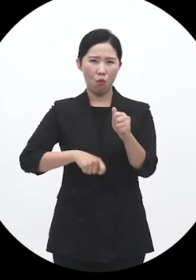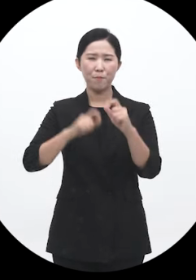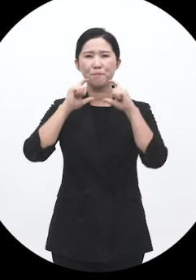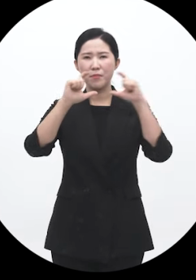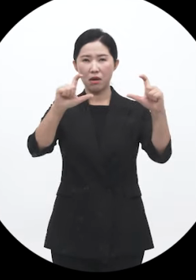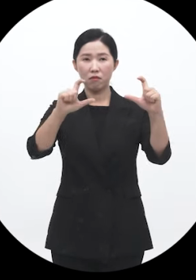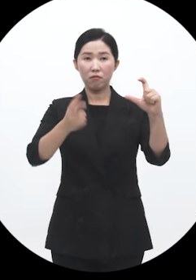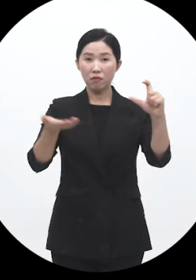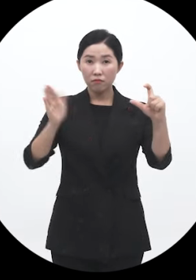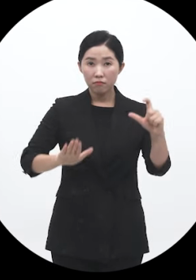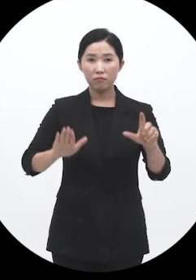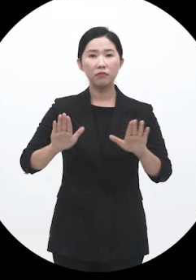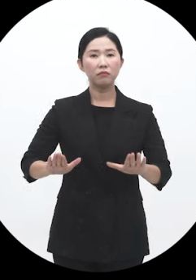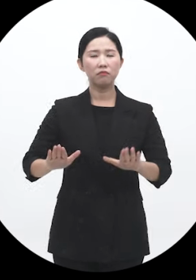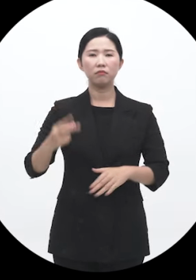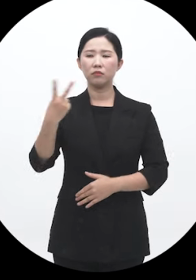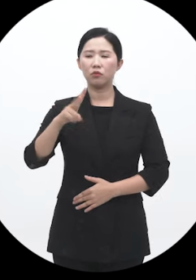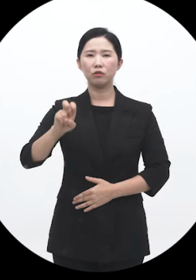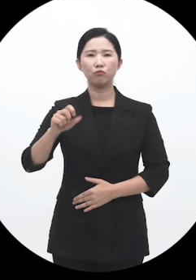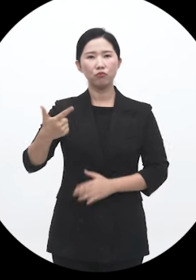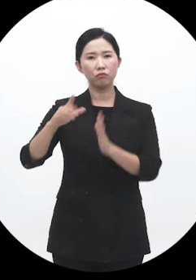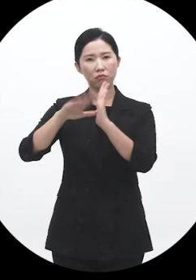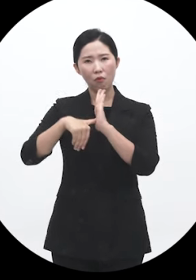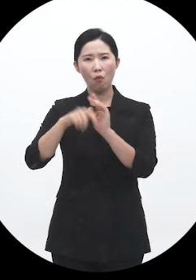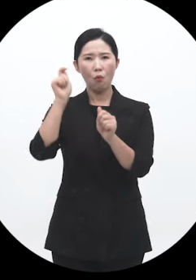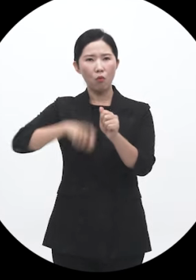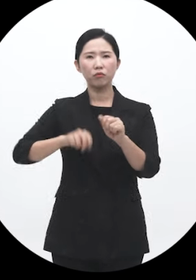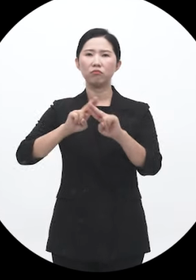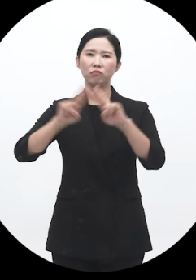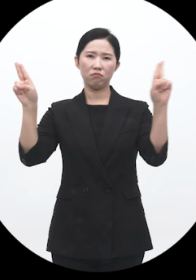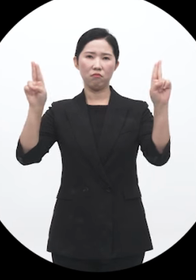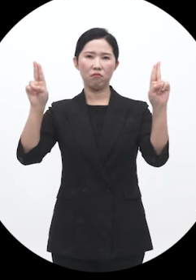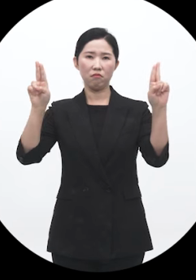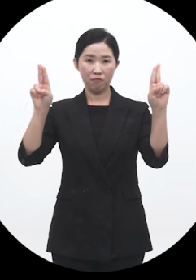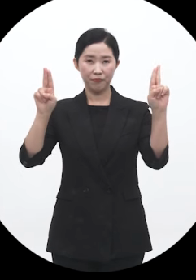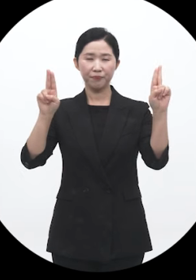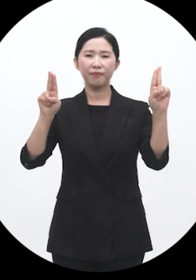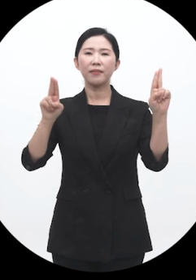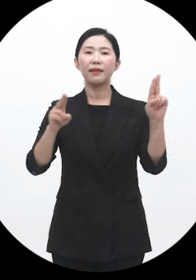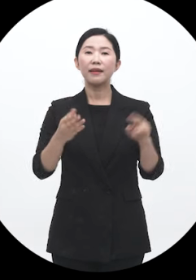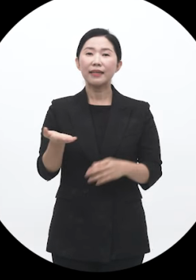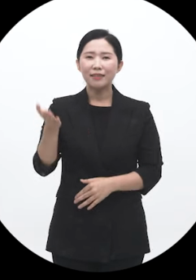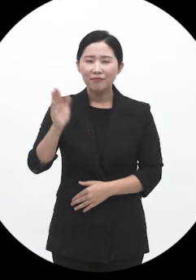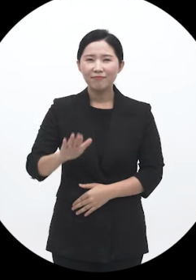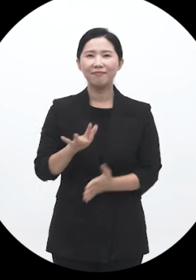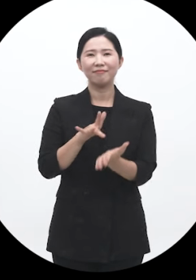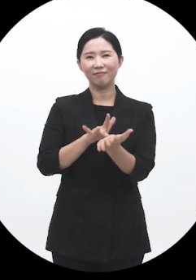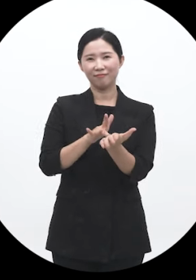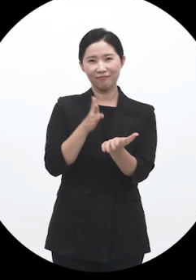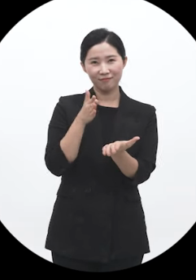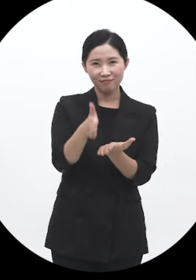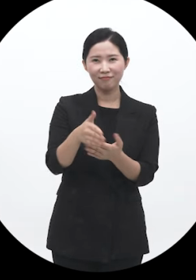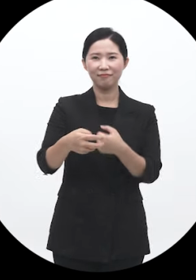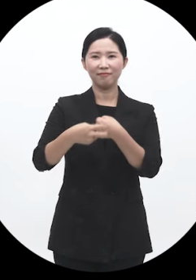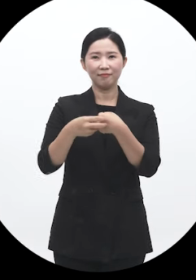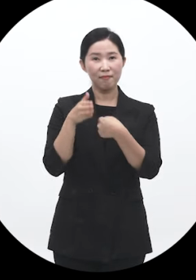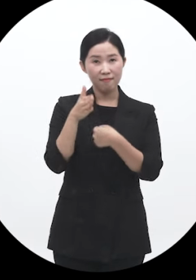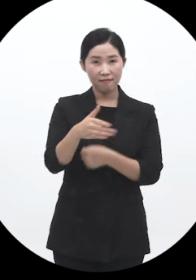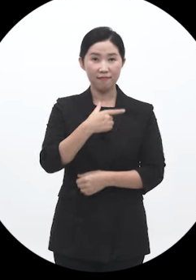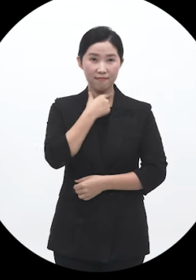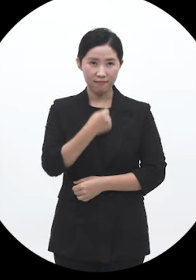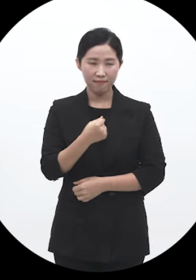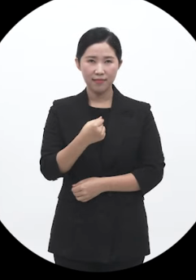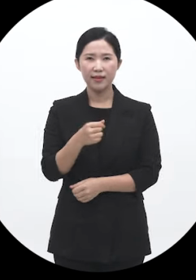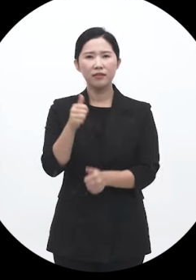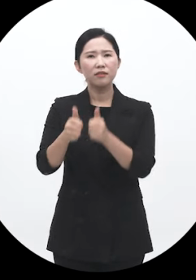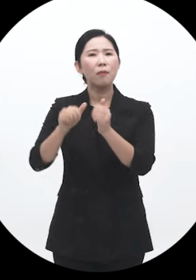2026학년도부터는 이러한 지정이 모두 폐지되었습니다. 단 약학과와 의예과의 경우에는